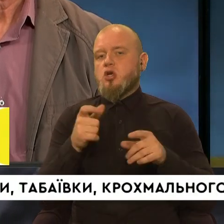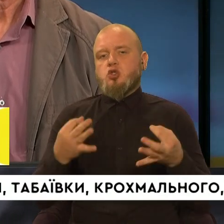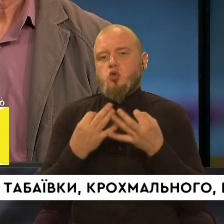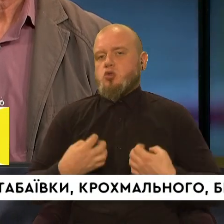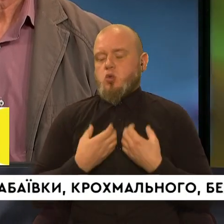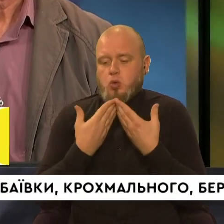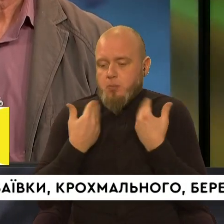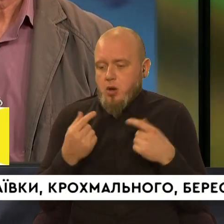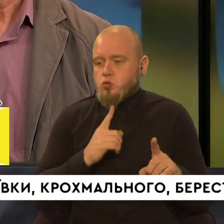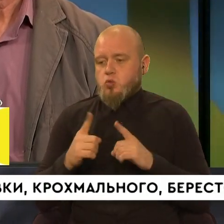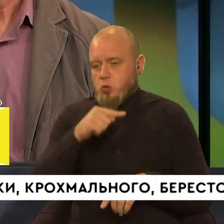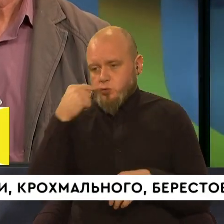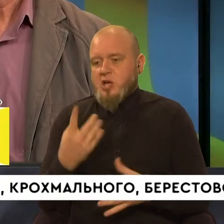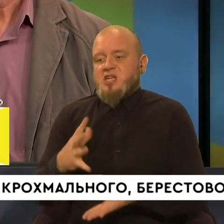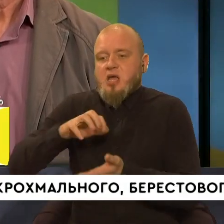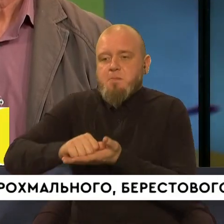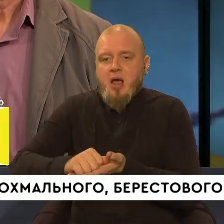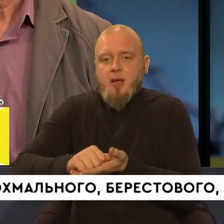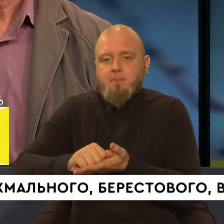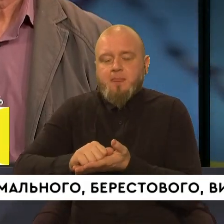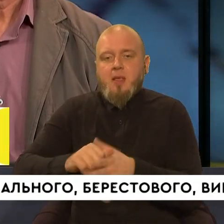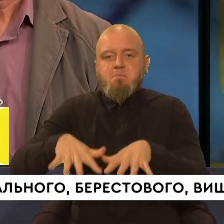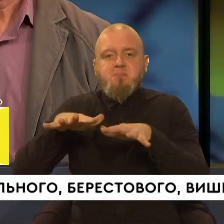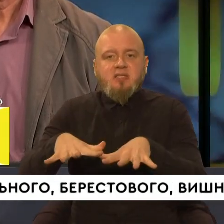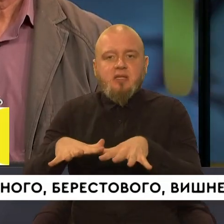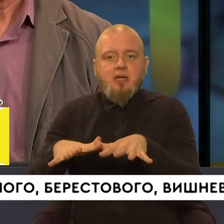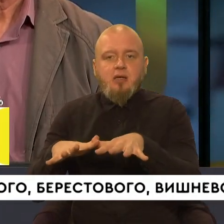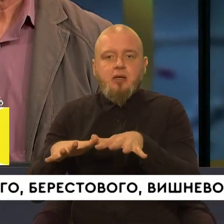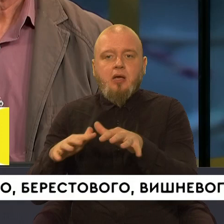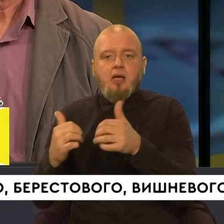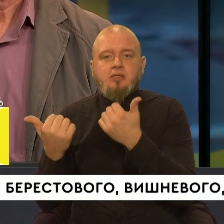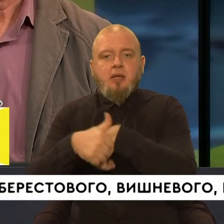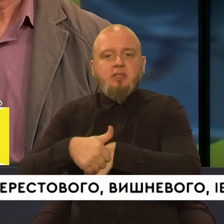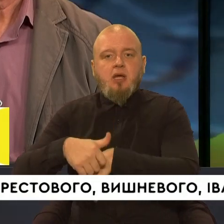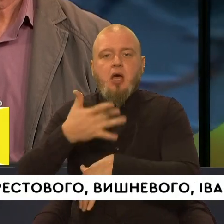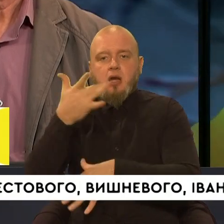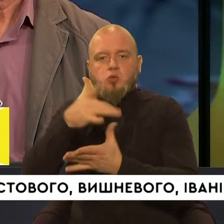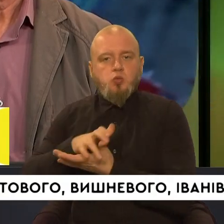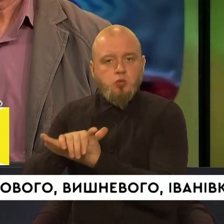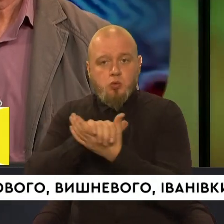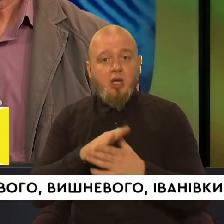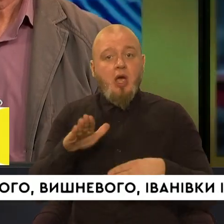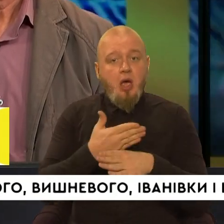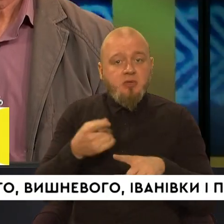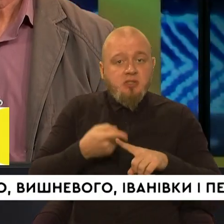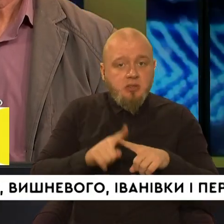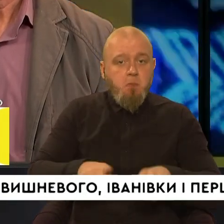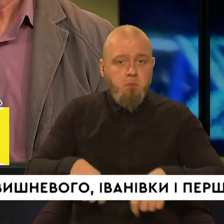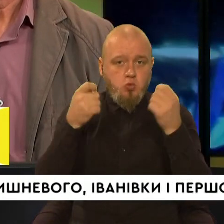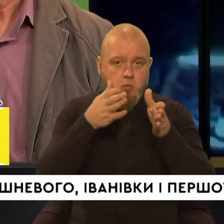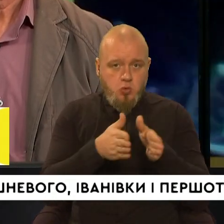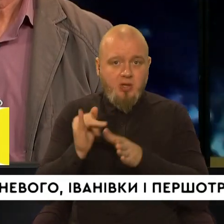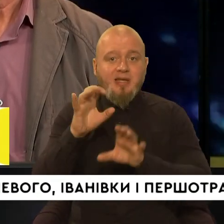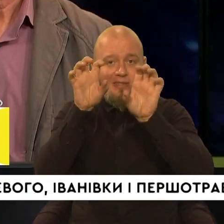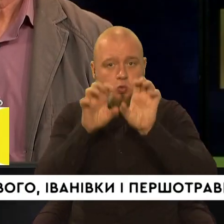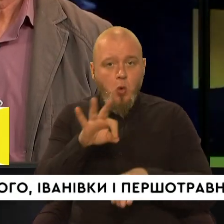страшного нема, що Росія займе місце замість Радянського Союзу. Між тим порушена процедура, і